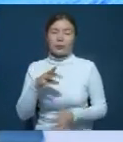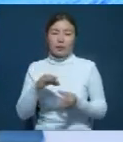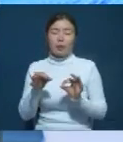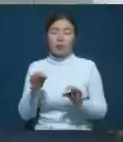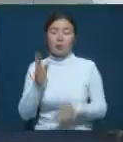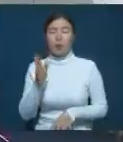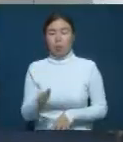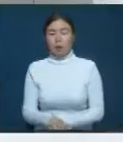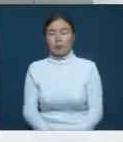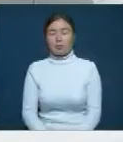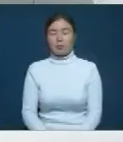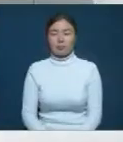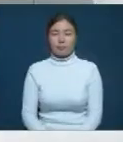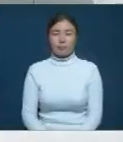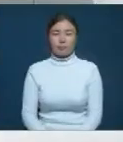береді.